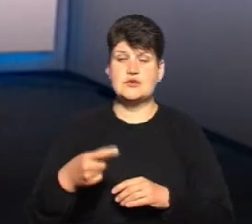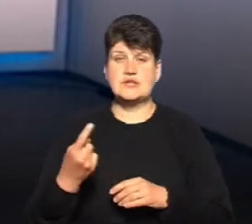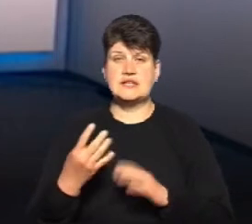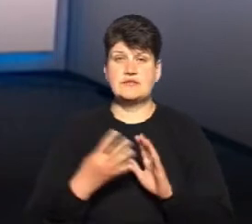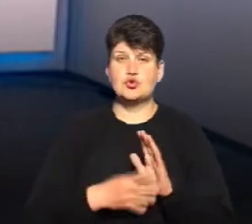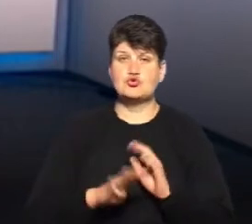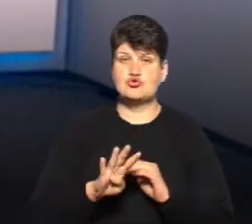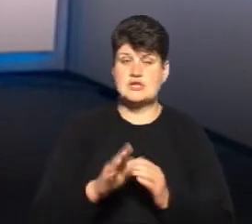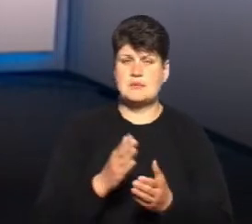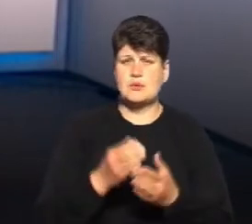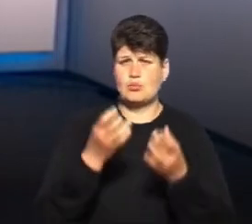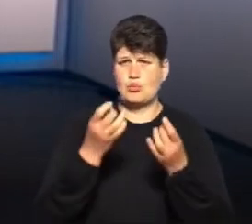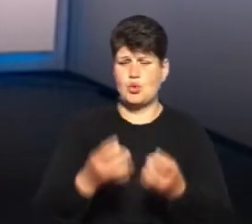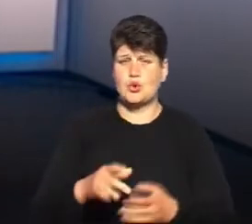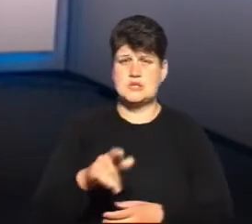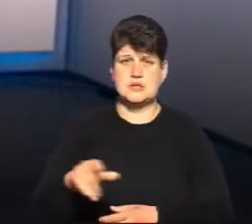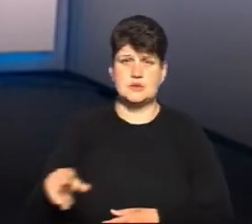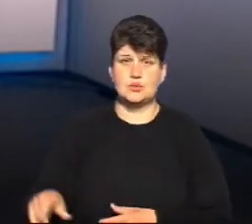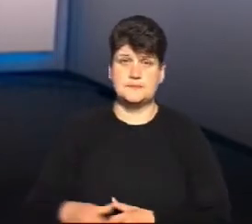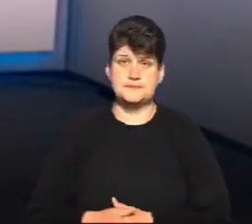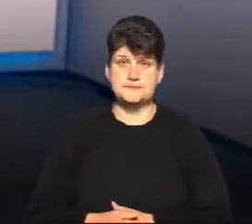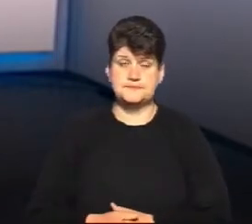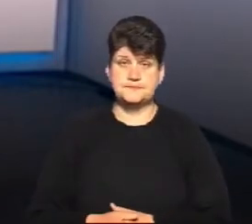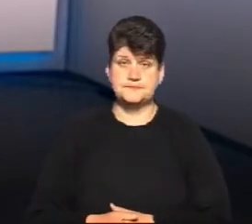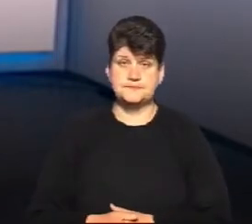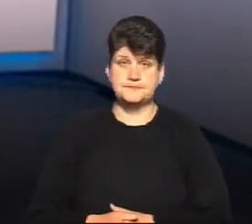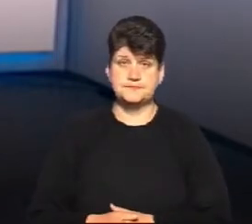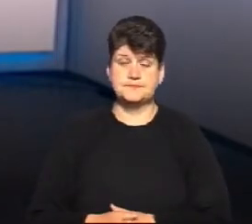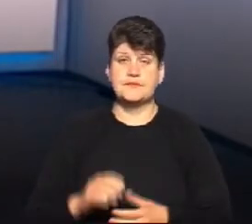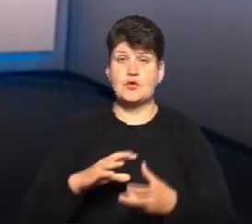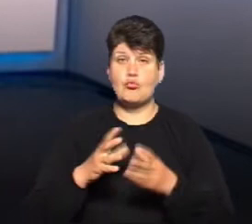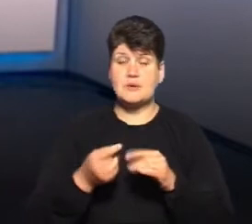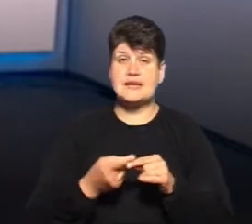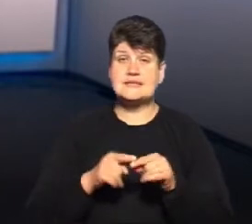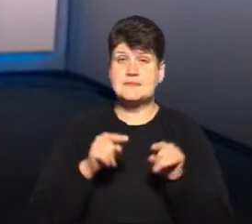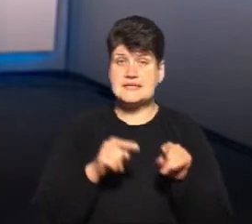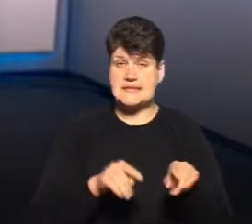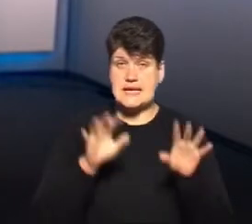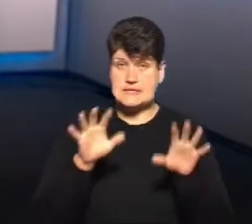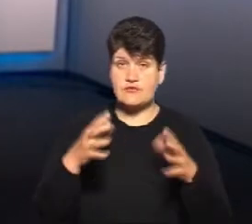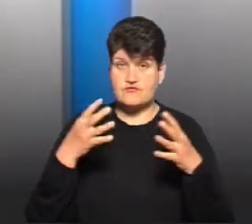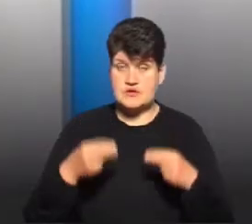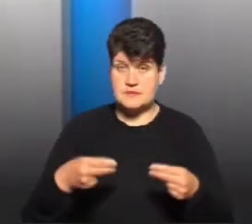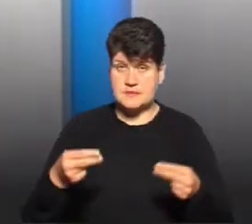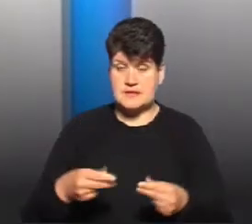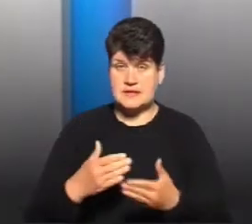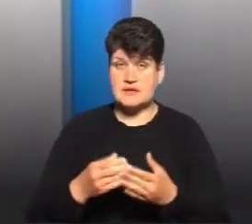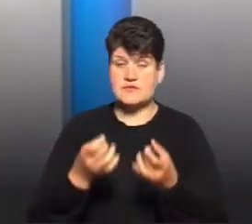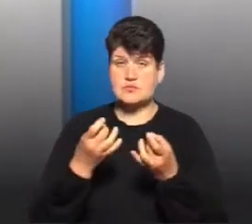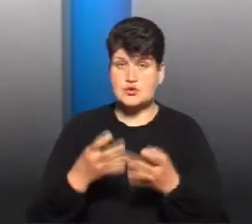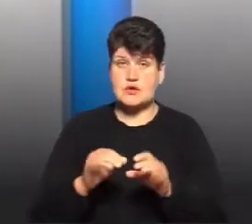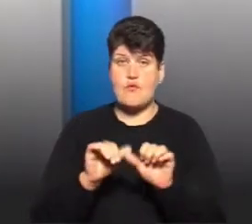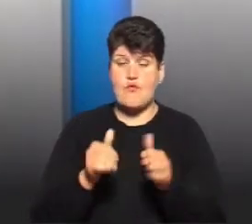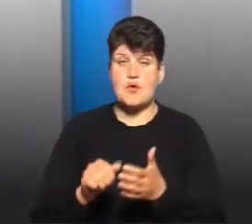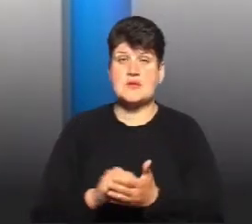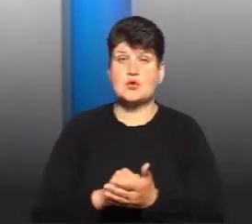люди? В принципі, цей закон, який вже підписаний, він трошки спростив оформлення, саме оформлення документів.